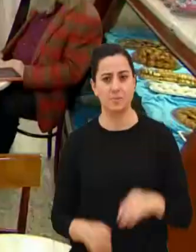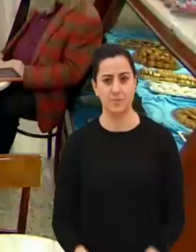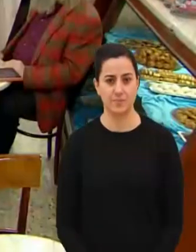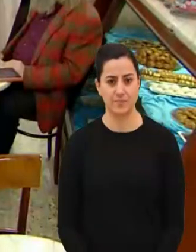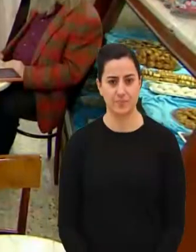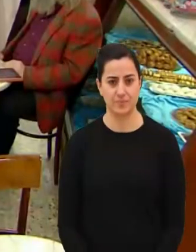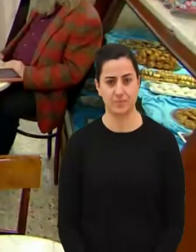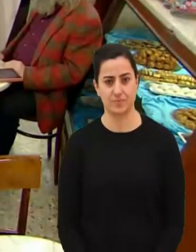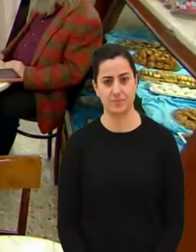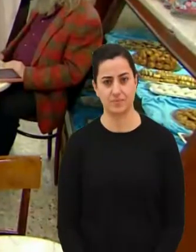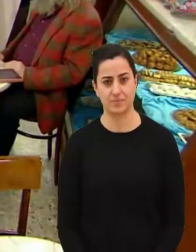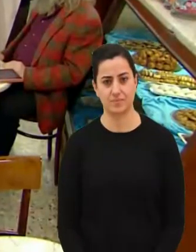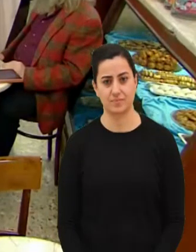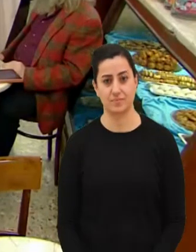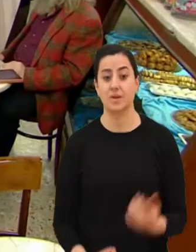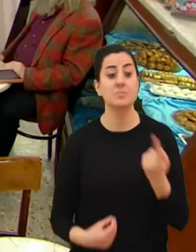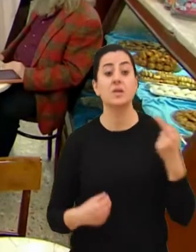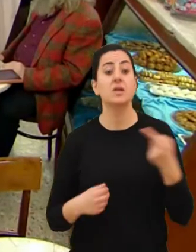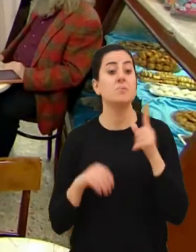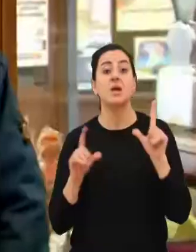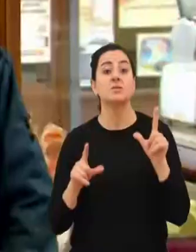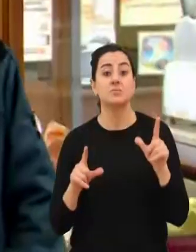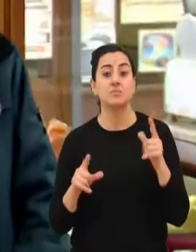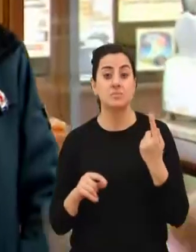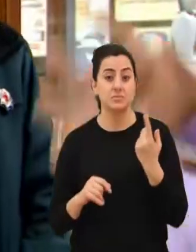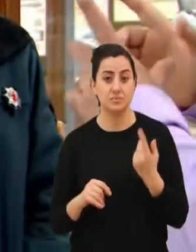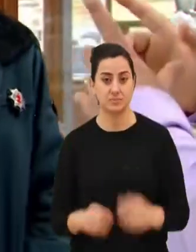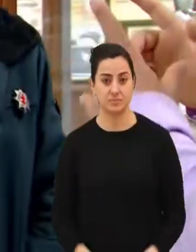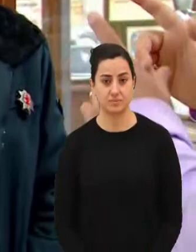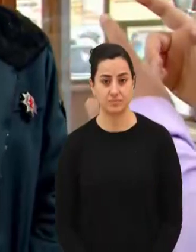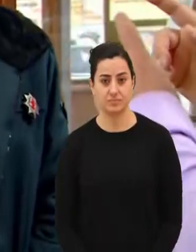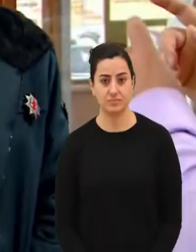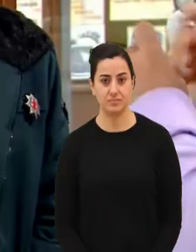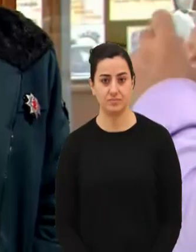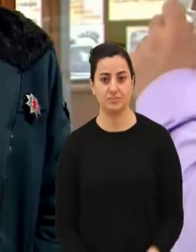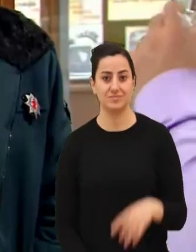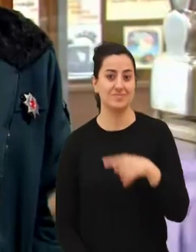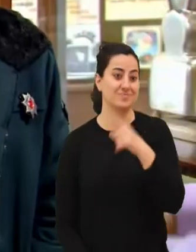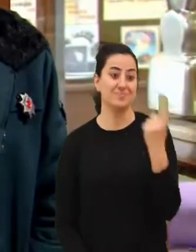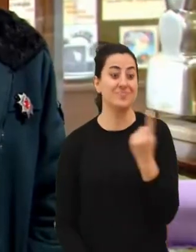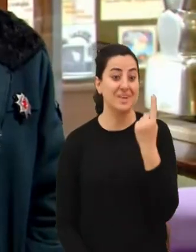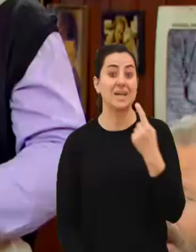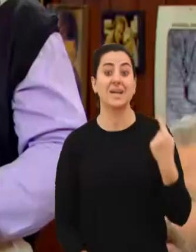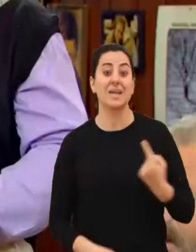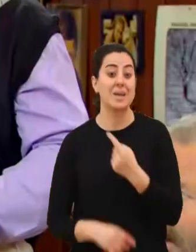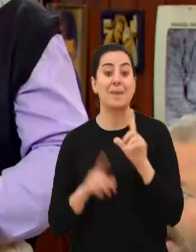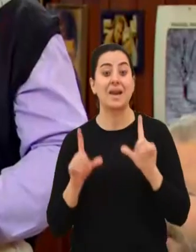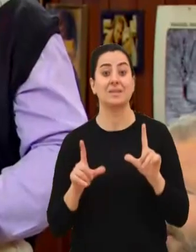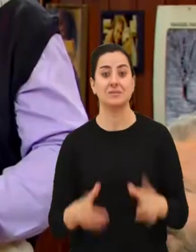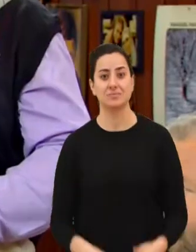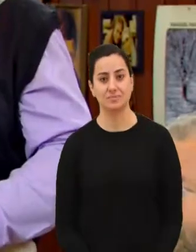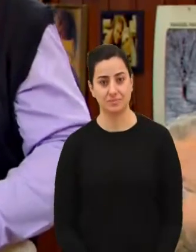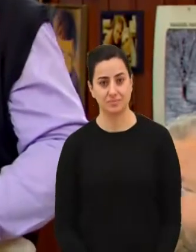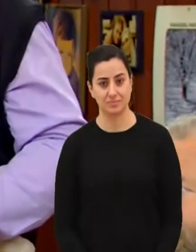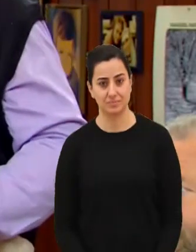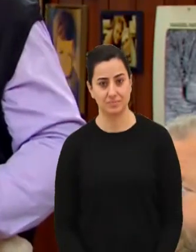Aslan parçası ya. İhbar, o zaman ihbar lazım. Yani Nevzat edemez ama ihbar... İhbar evet. Lazım. Biri... Ya ihbar. İhbar lazım, ihbar